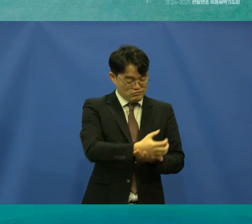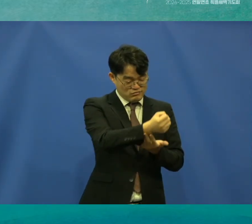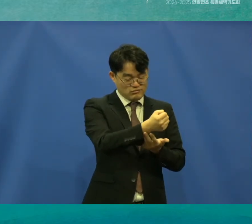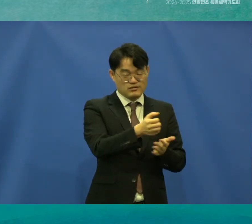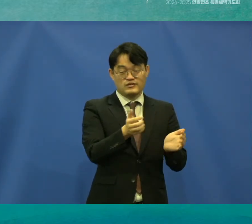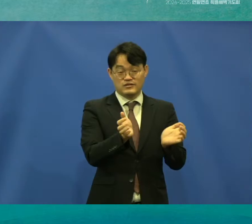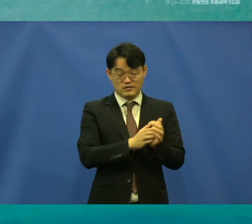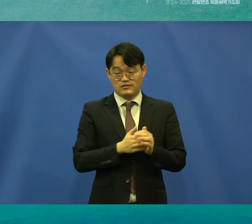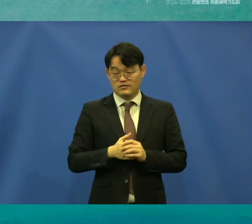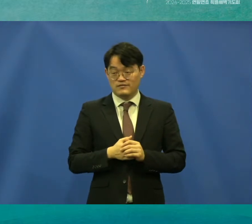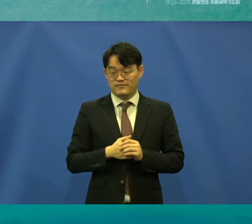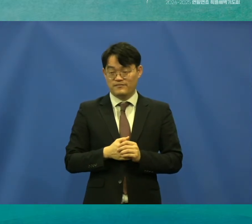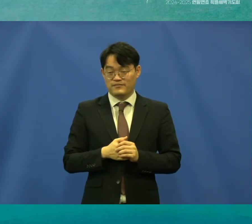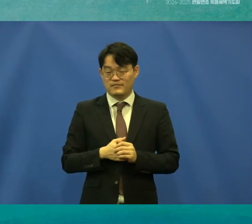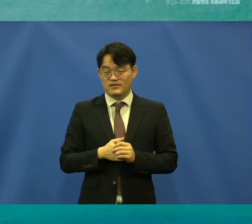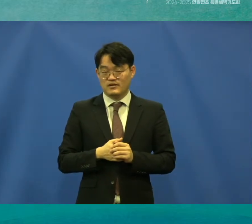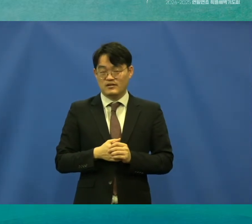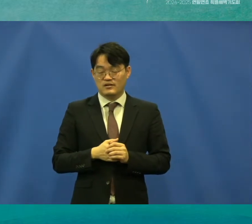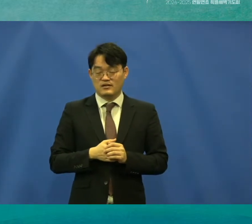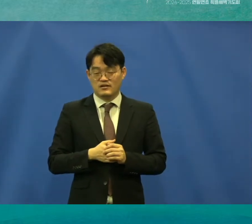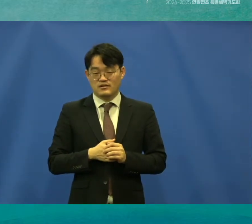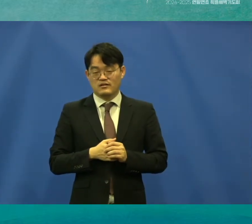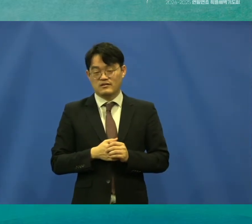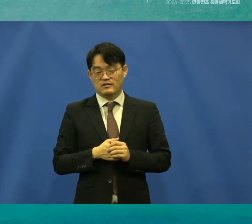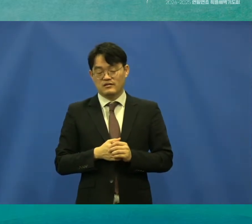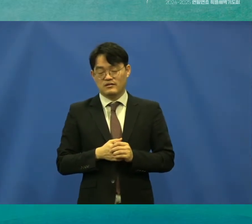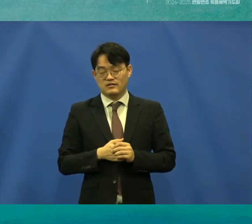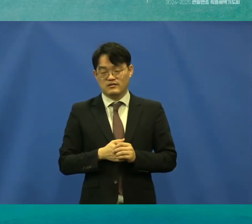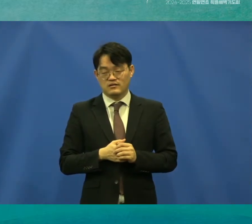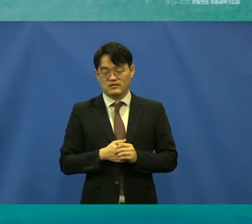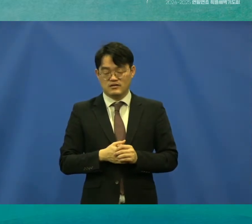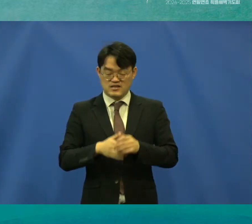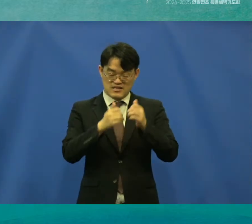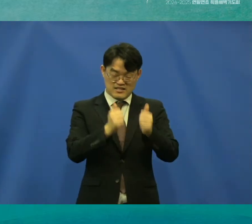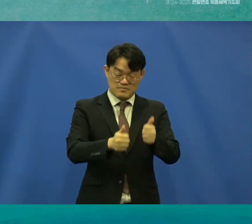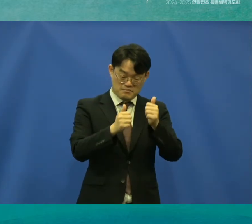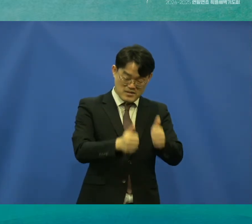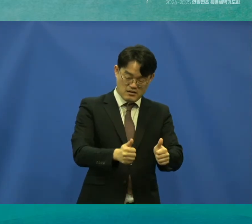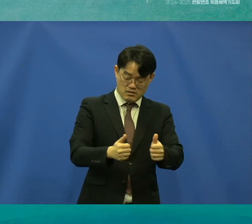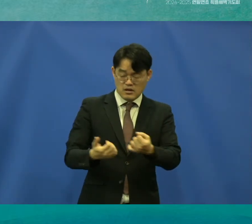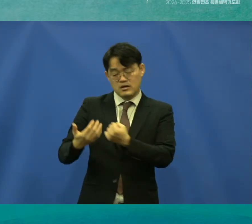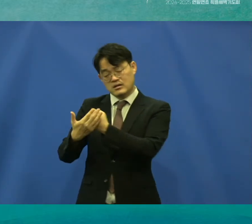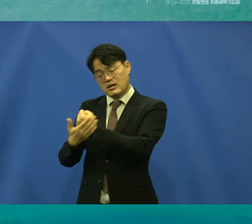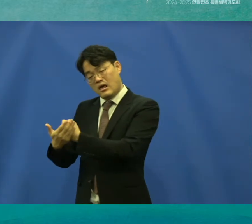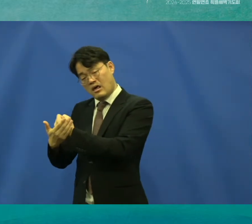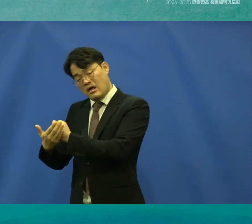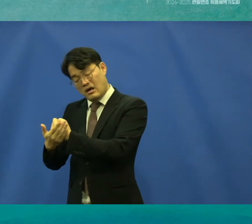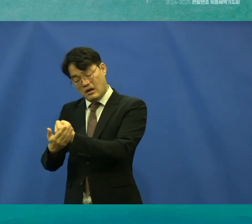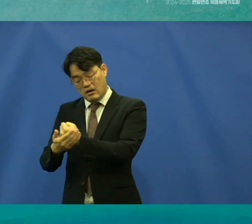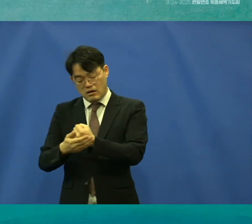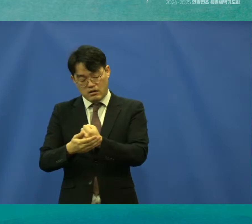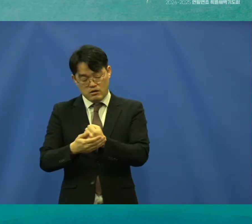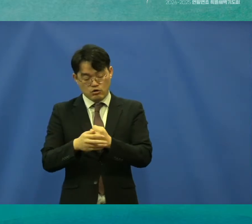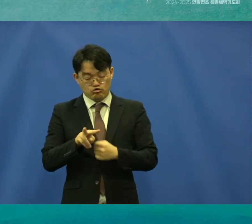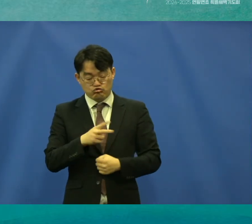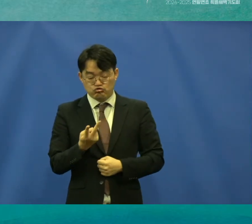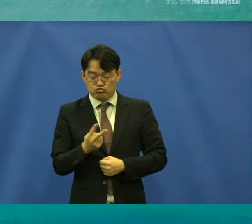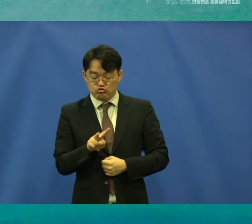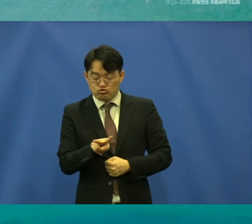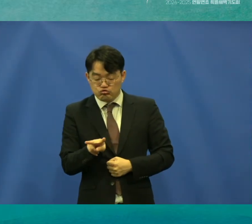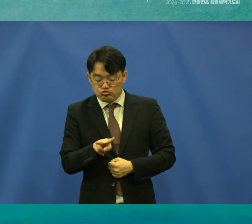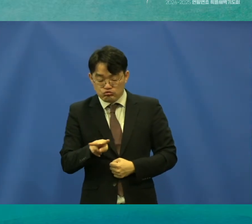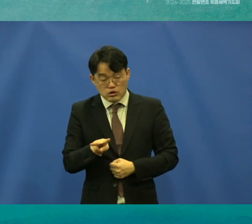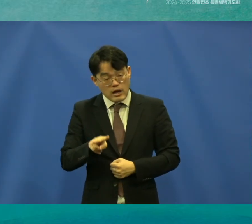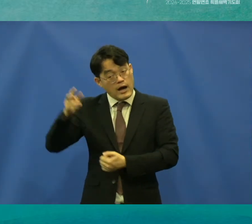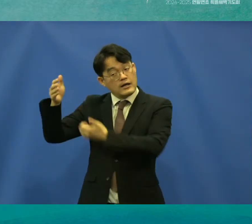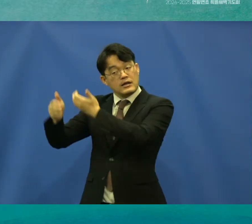있어요. 심판이냐 은혜냐. 그런데 하나님은 자비로우시고 하나님은 은혜로우시고 하나님은